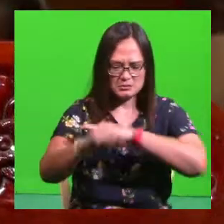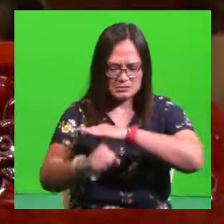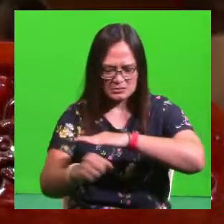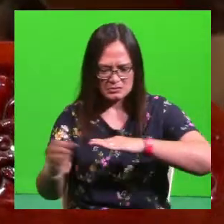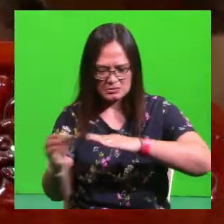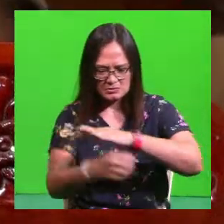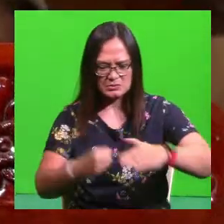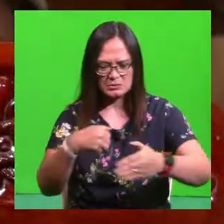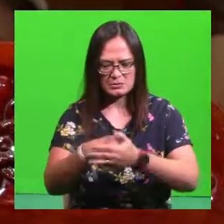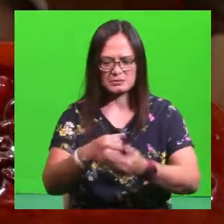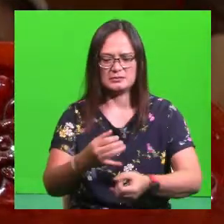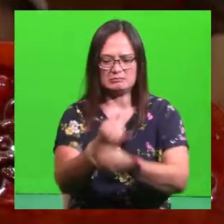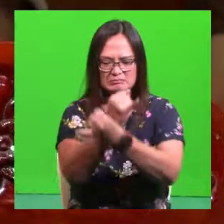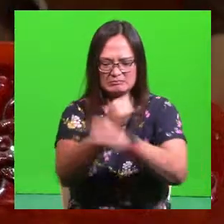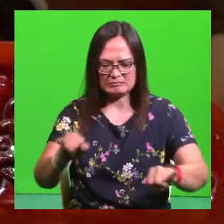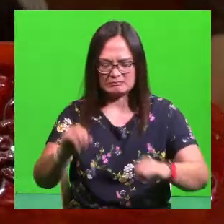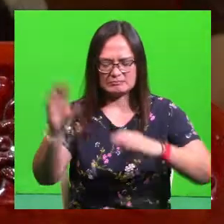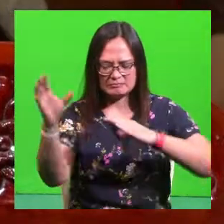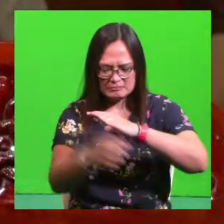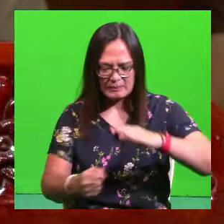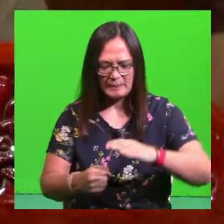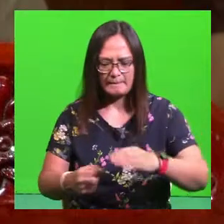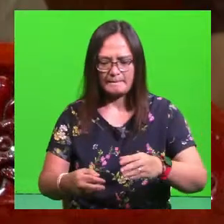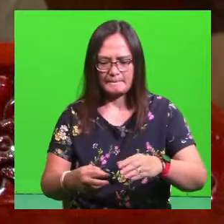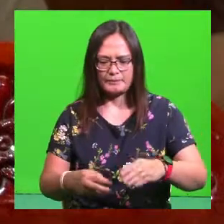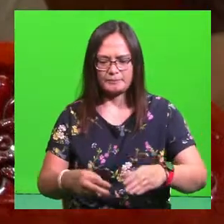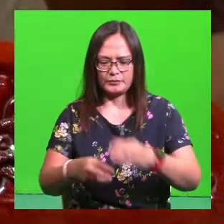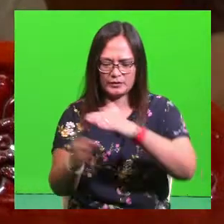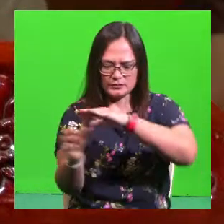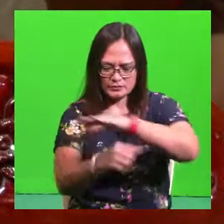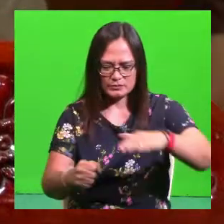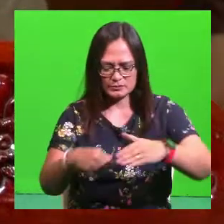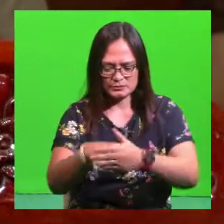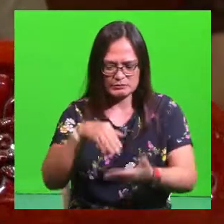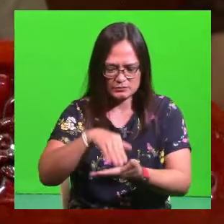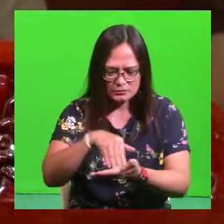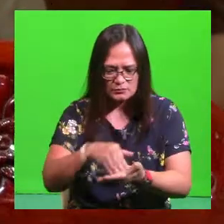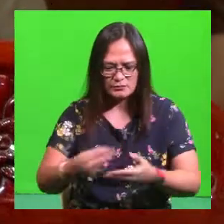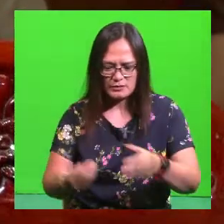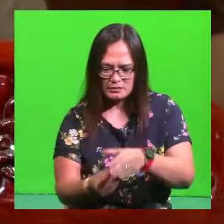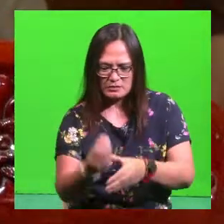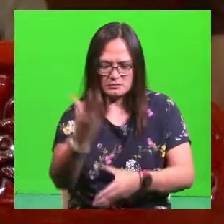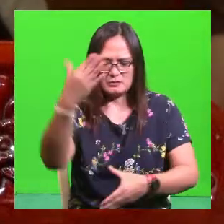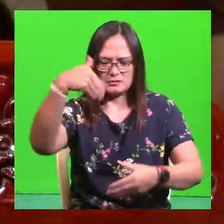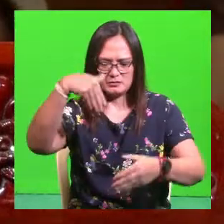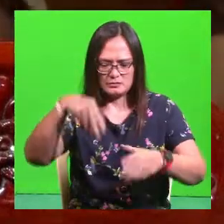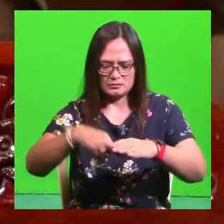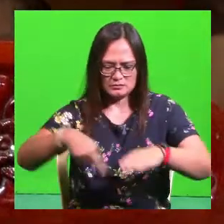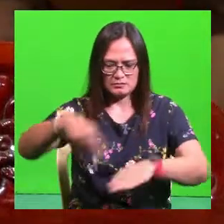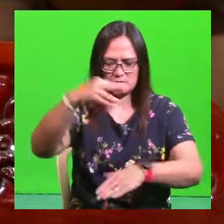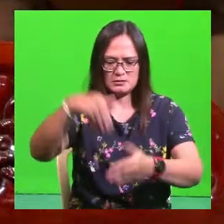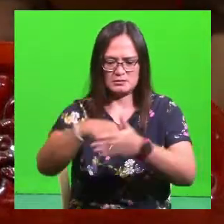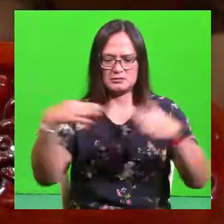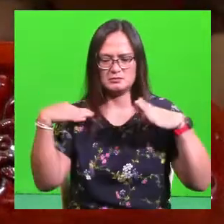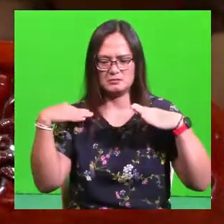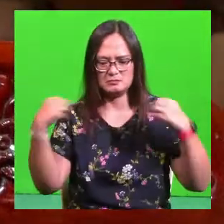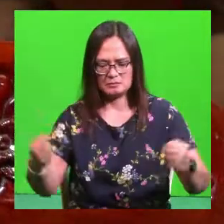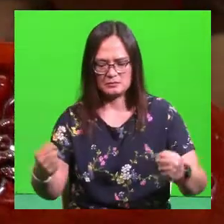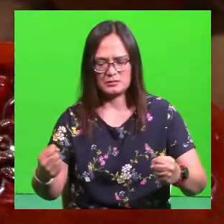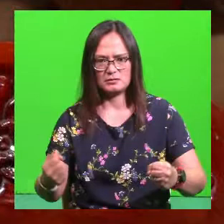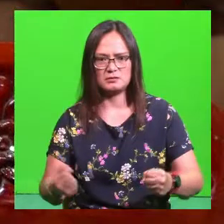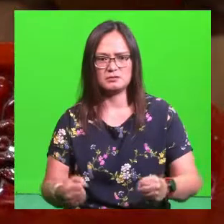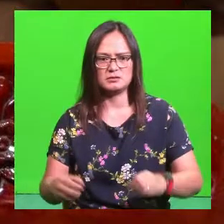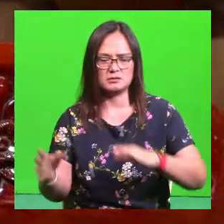is raised in power. It is sown a natural body. It is raised a spiritual body.